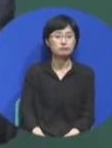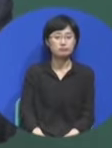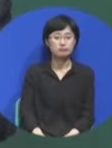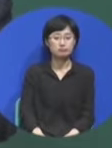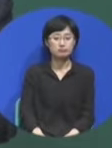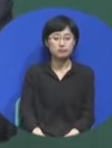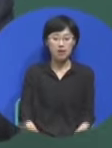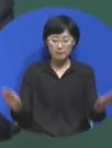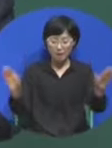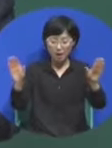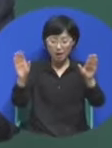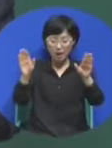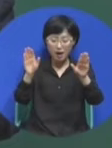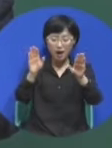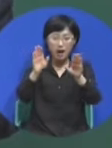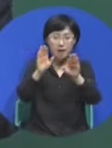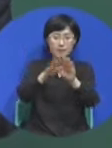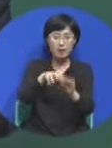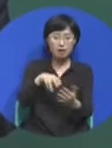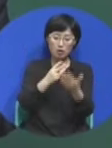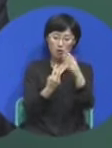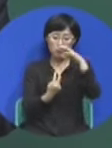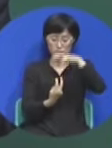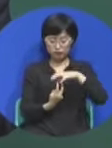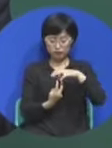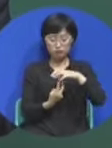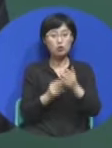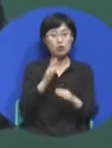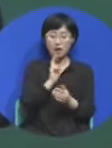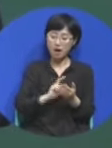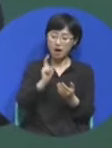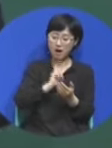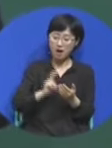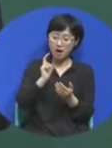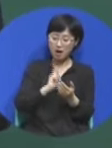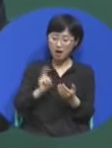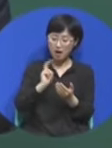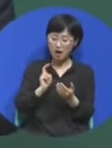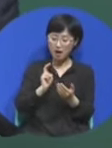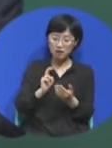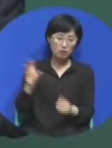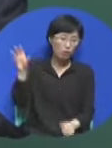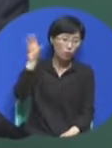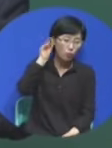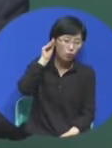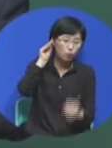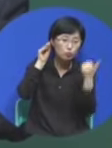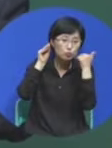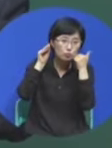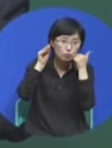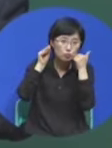在菲律比的监狱有保罗还有提摩太，他们用感谢和祷告献给耶和华。 한밤중에 이들이 기도하고 찬송할 때 그 소리를 간수들이 들었다 그랬어요.